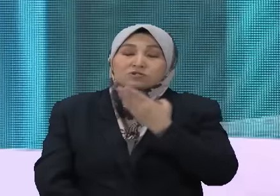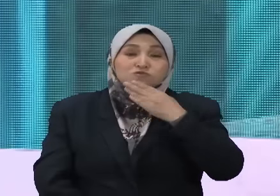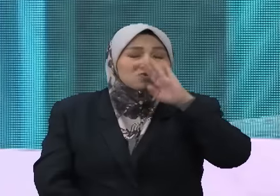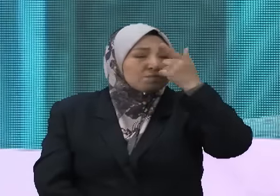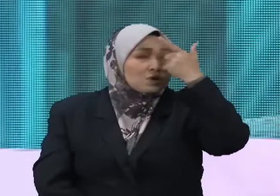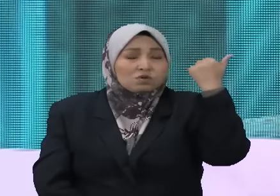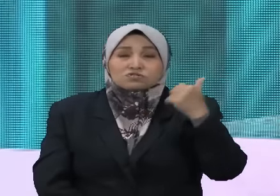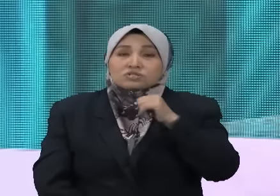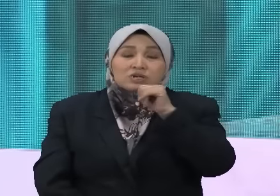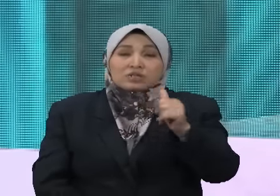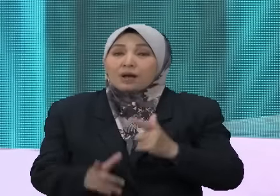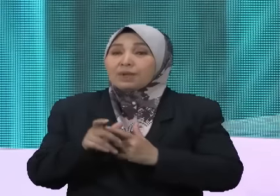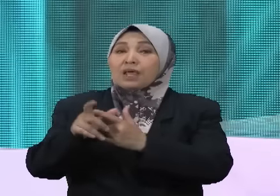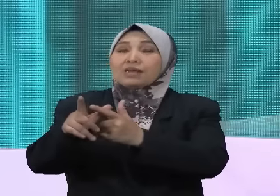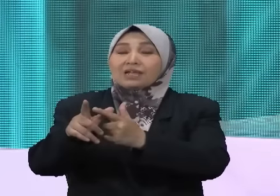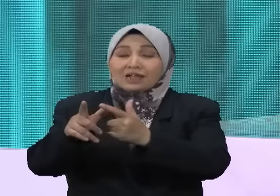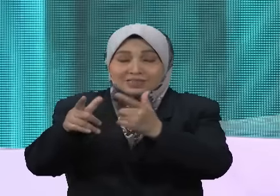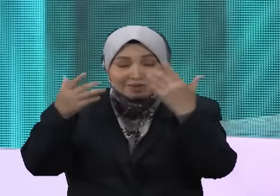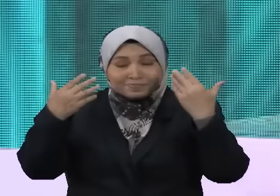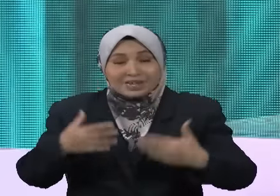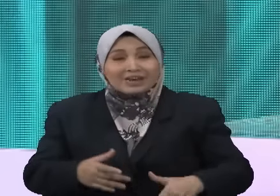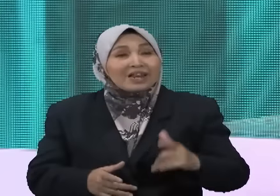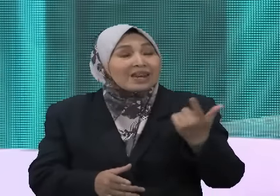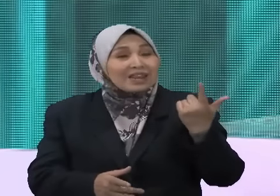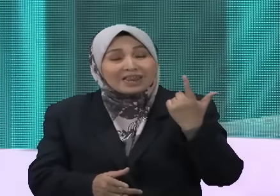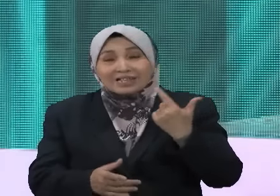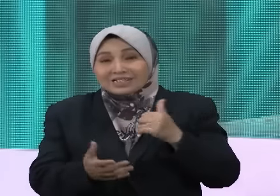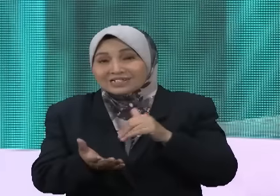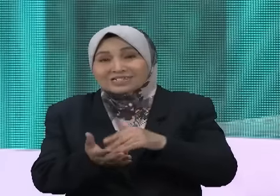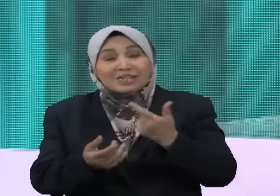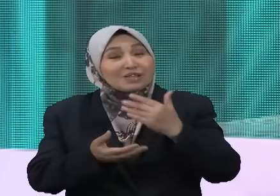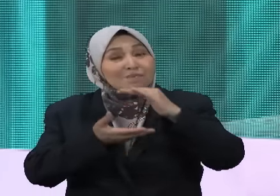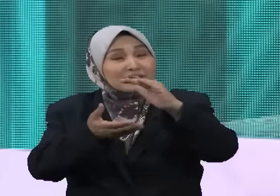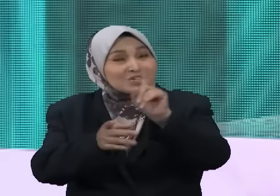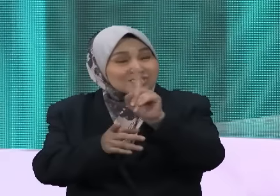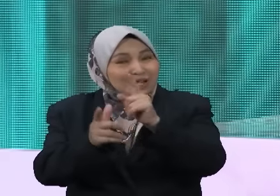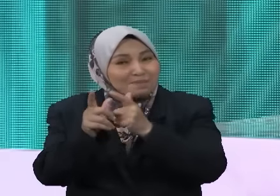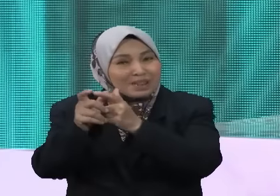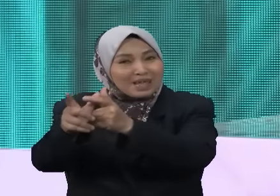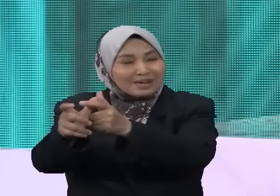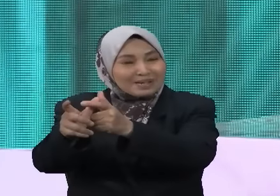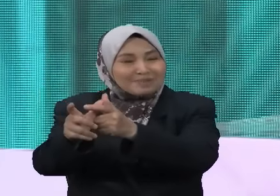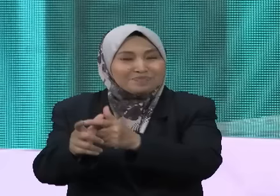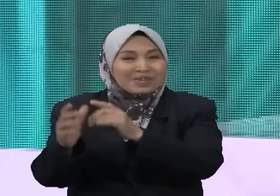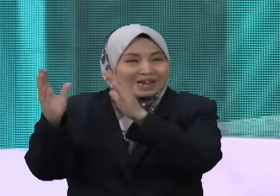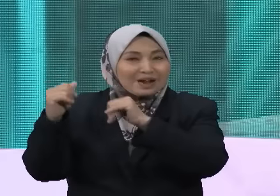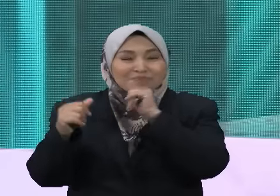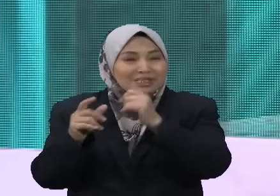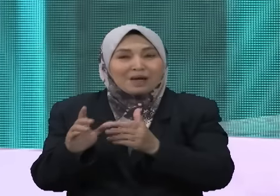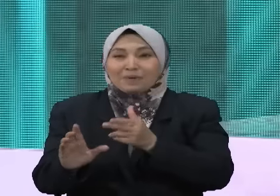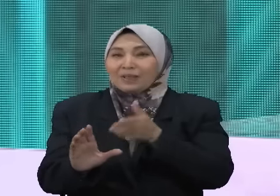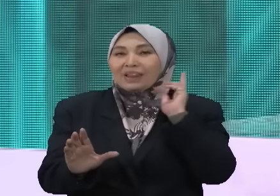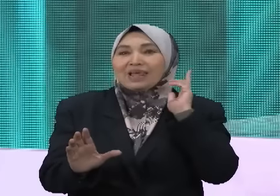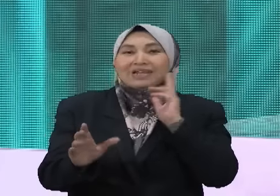tuan-tuan tidak melarikan diri lagi ya kerana tadi al-fadil Ustaz tmizi dah bagi pesanan Jangan berlari so tuan-tuan tuan-tuan tidak melarikan diri